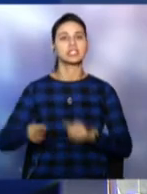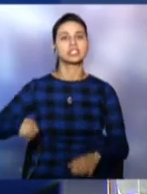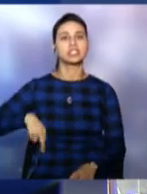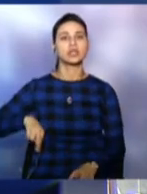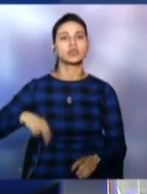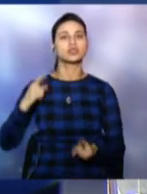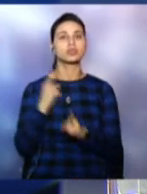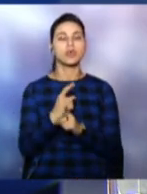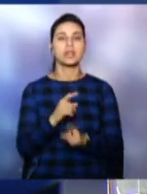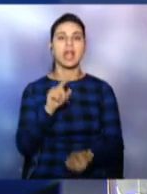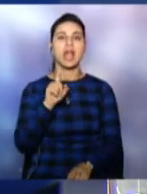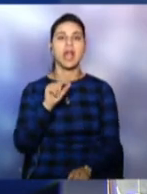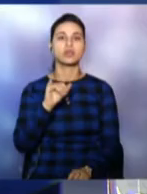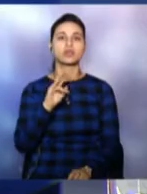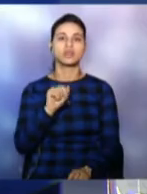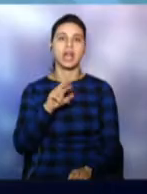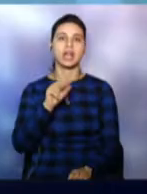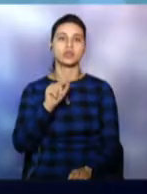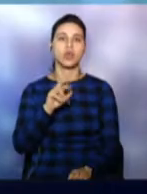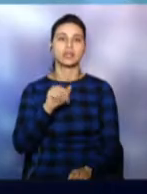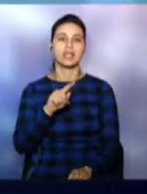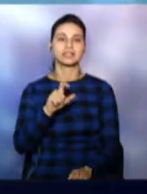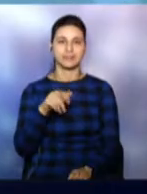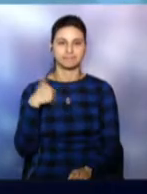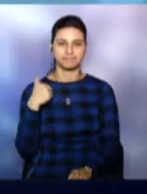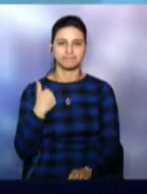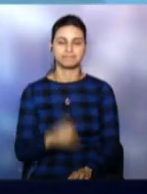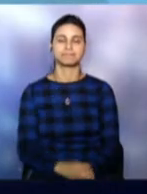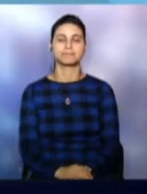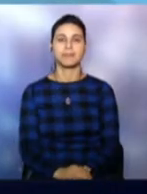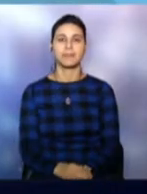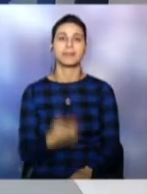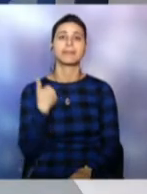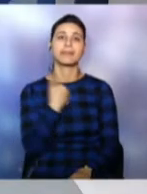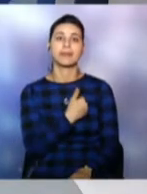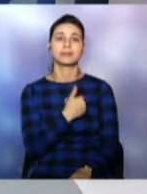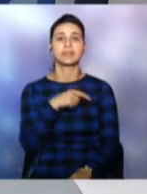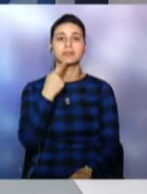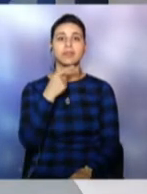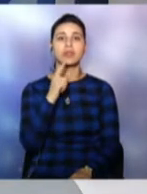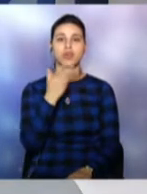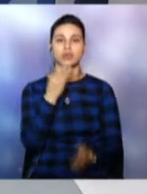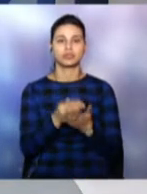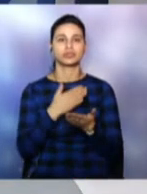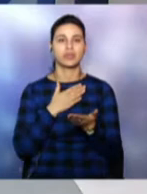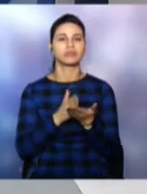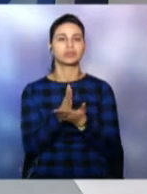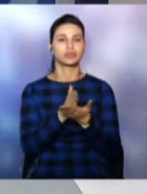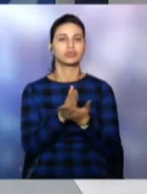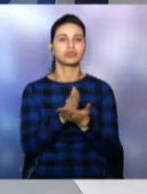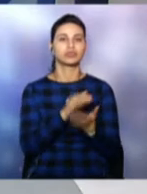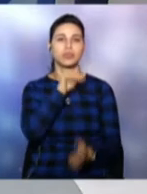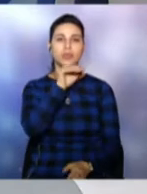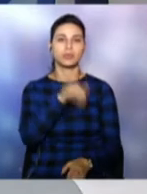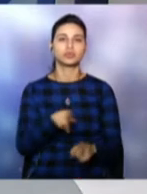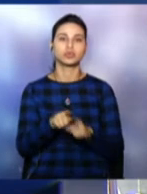დირექტორის მოადგილე ქალბატონი ხათუნა თოდაძე. დილამშვიდობისა, ხათუნა. დამოჭირდა. მე უნდა მაყურებელს გავუმხილო, რომ ჩვენ მრავალწლიანი არა მარტო